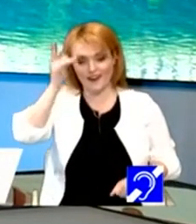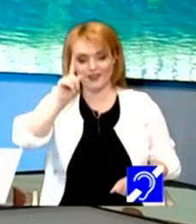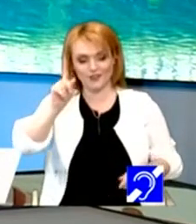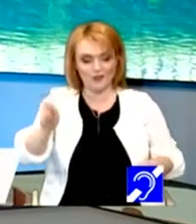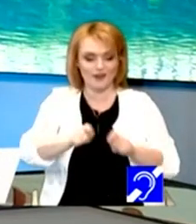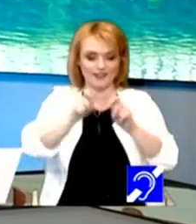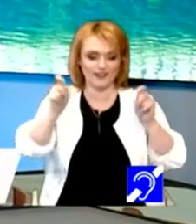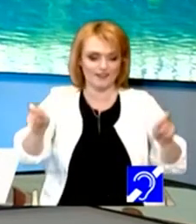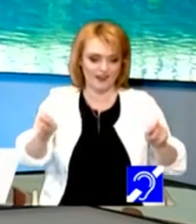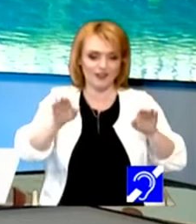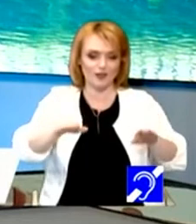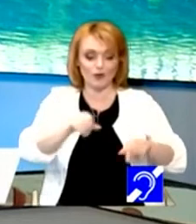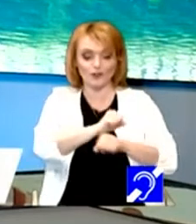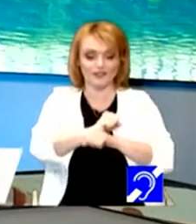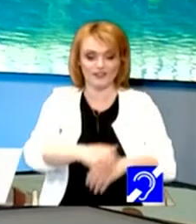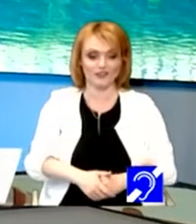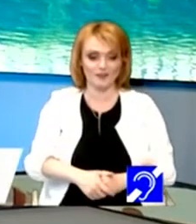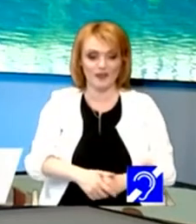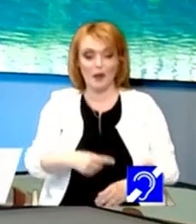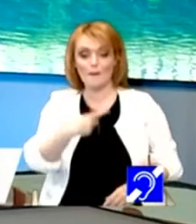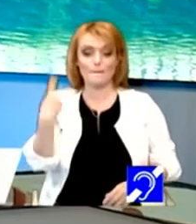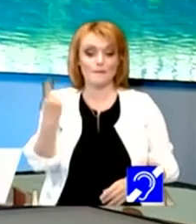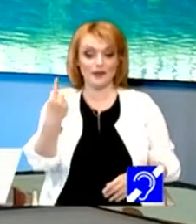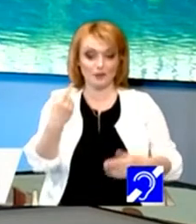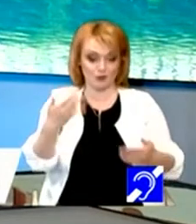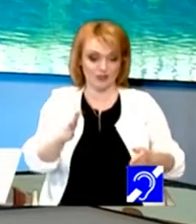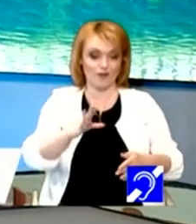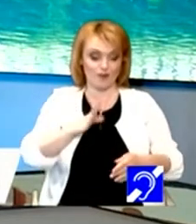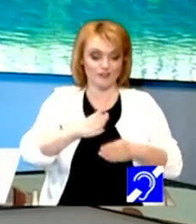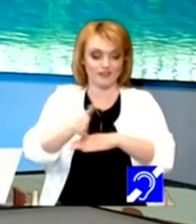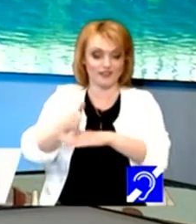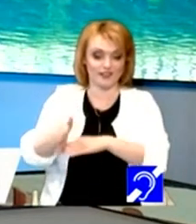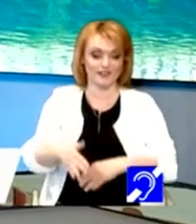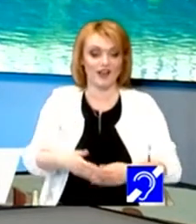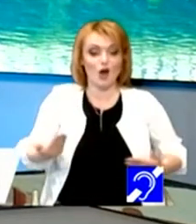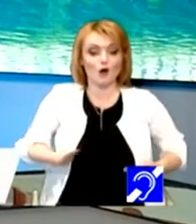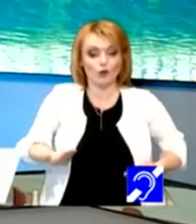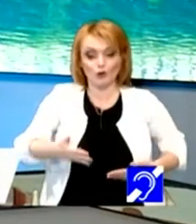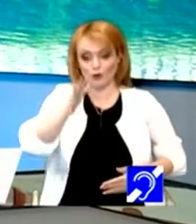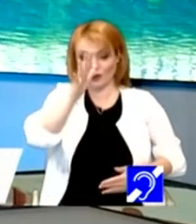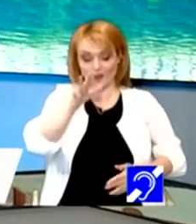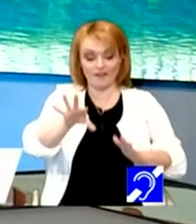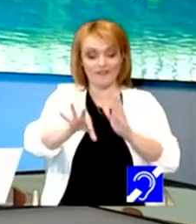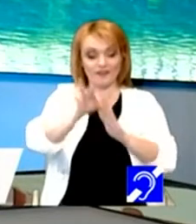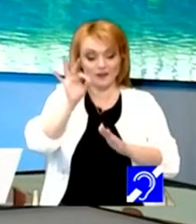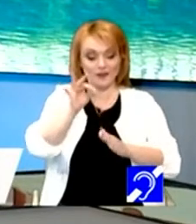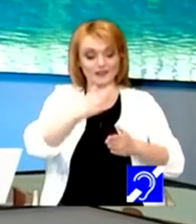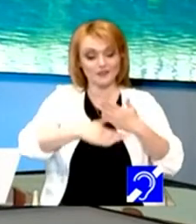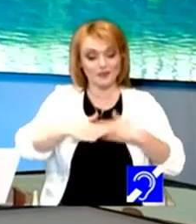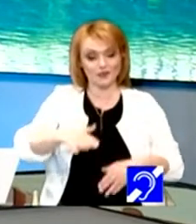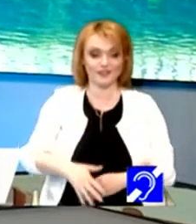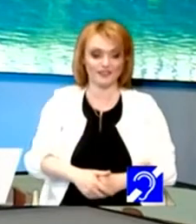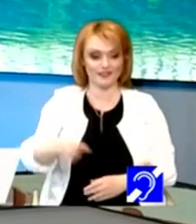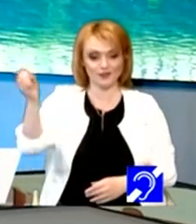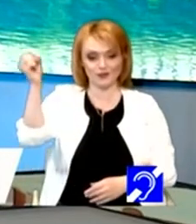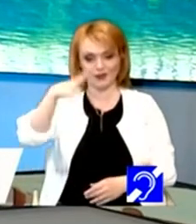deschide piscinele, iar primii vizitatori nu s-au lăsat mult așteptați. Alți locuitori ai Chișinăului au ales să se bucure de soare la plajele